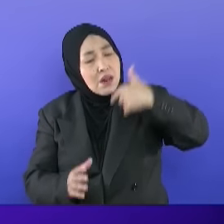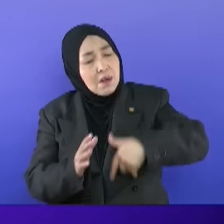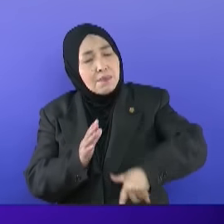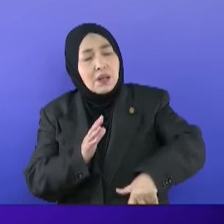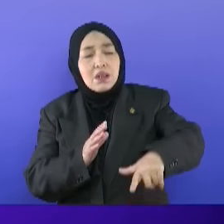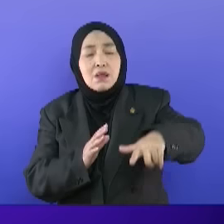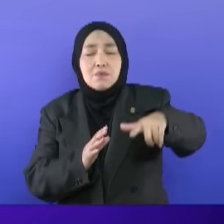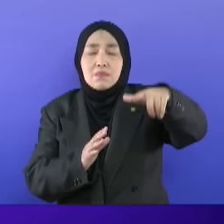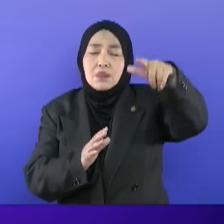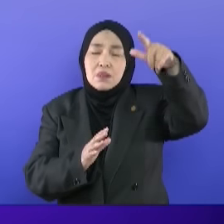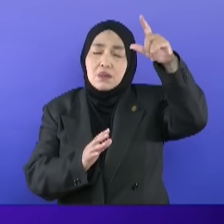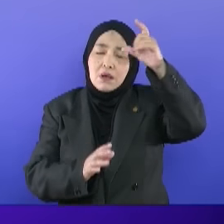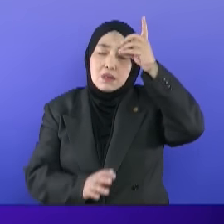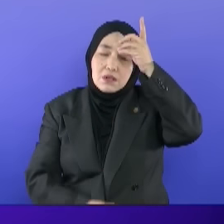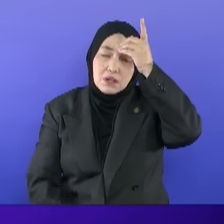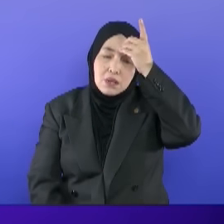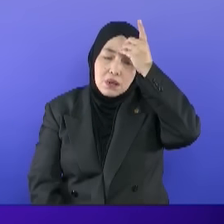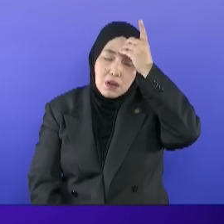alaikum